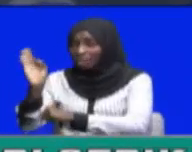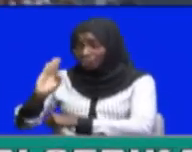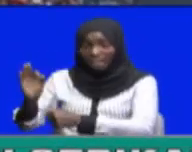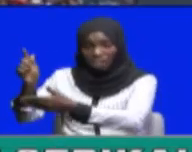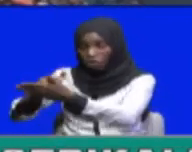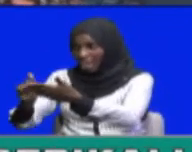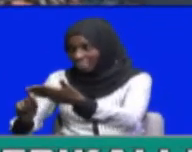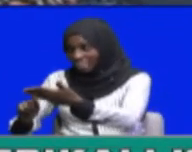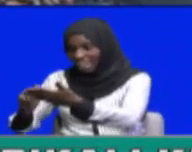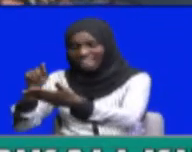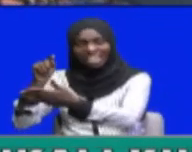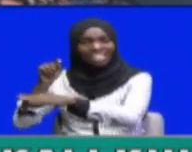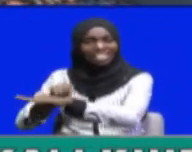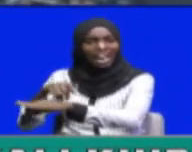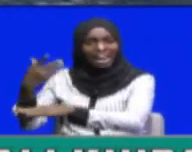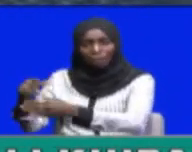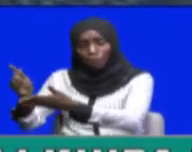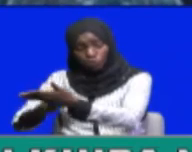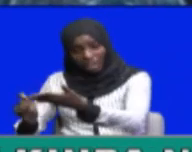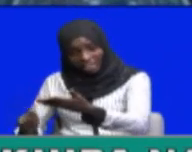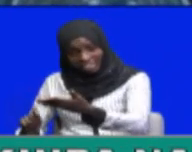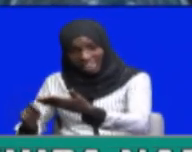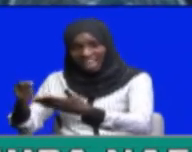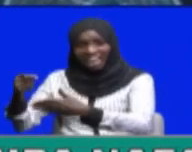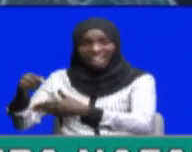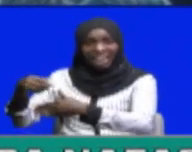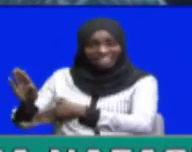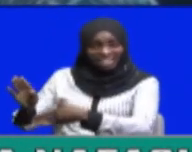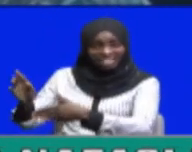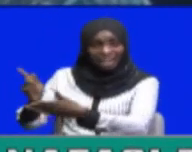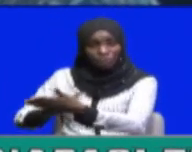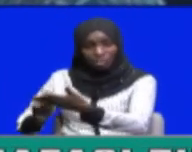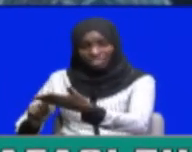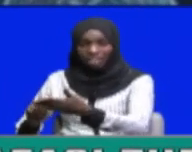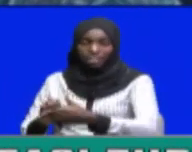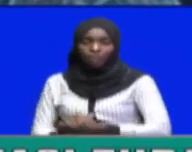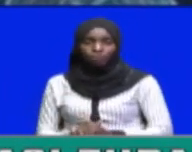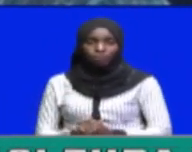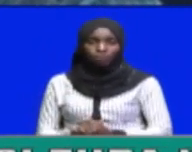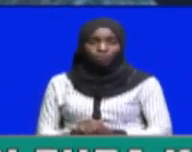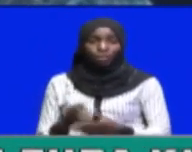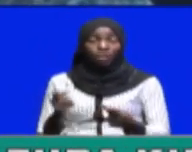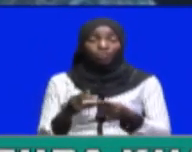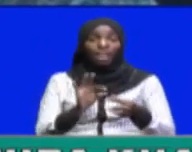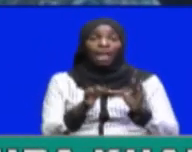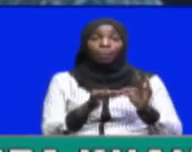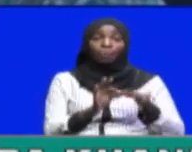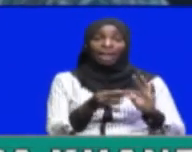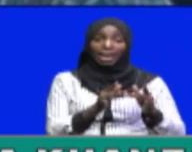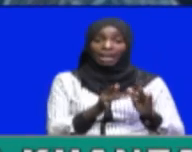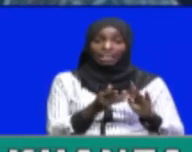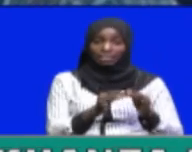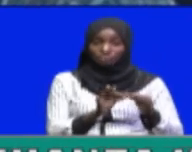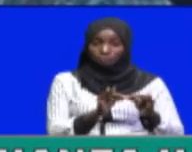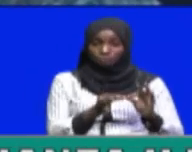Kila mwenye jukumu lake asimamie jukumu lake. Akichangia katika mkutano huo, mratibu wa shirika la utangazaji